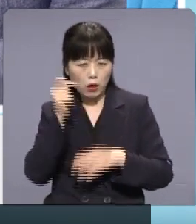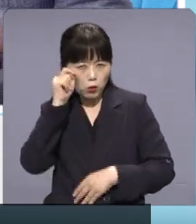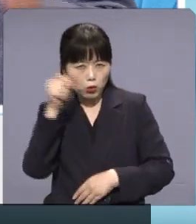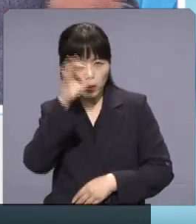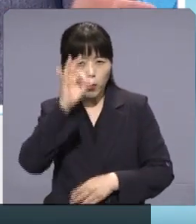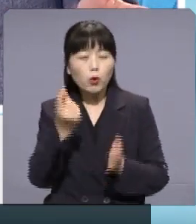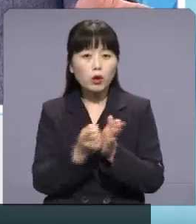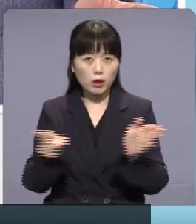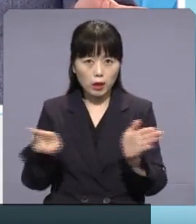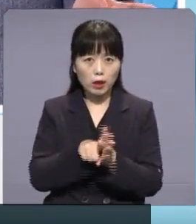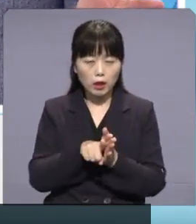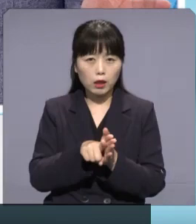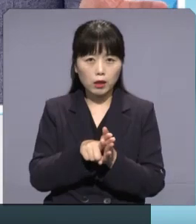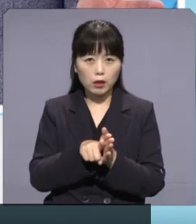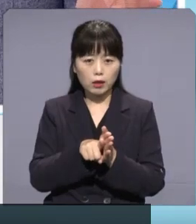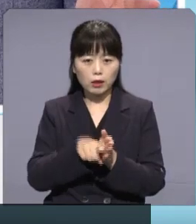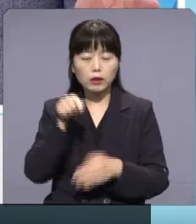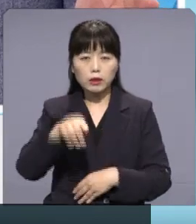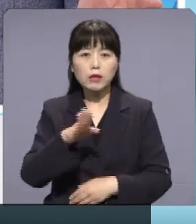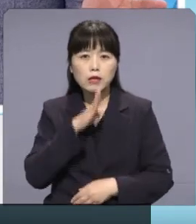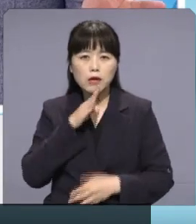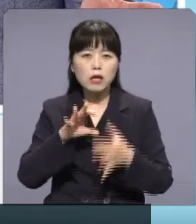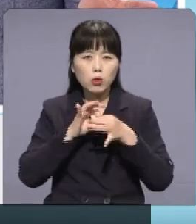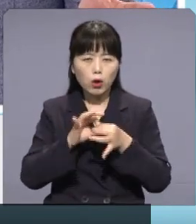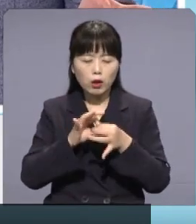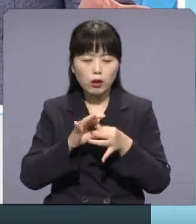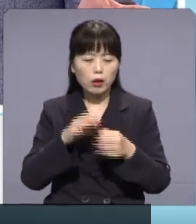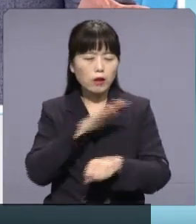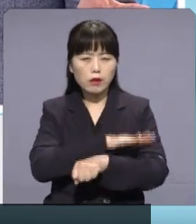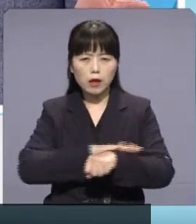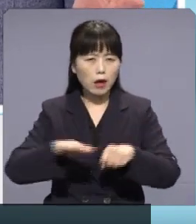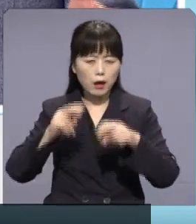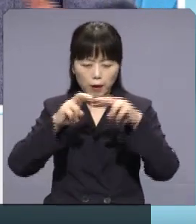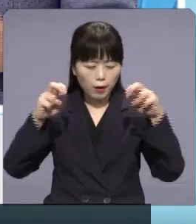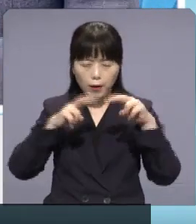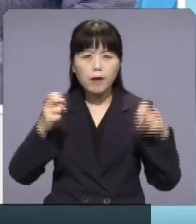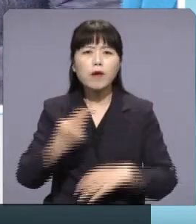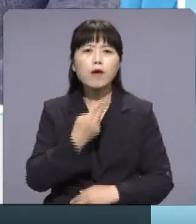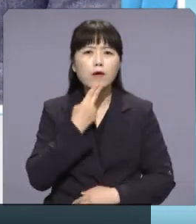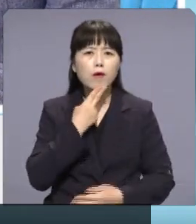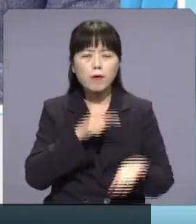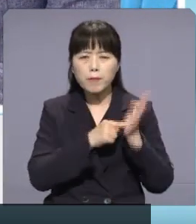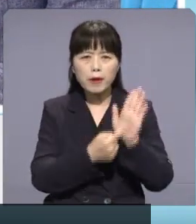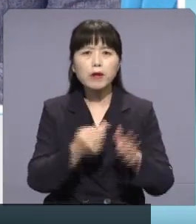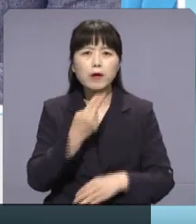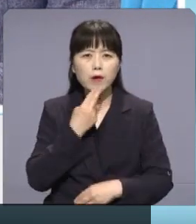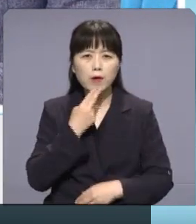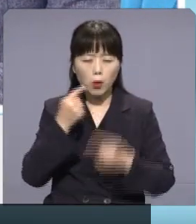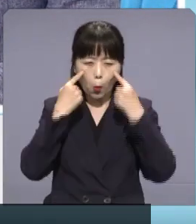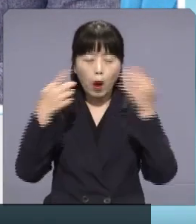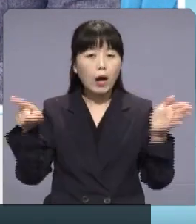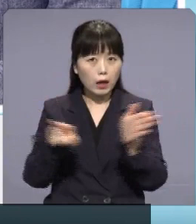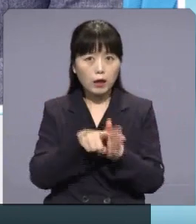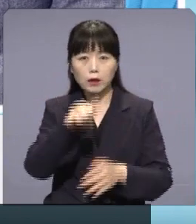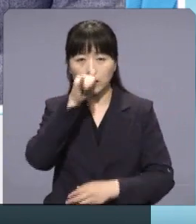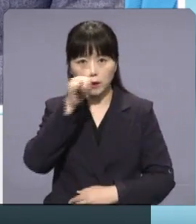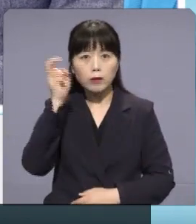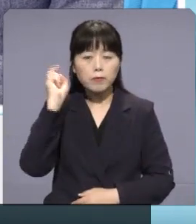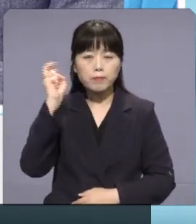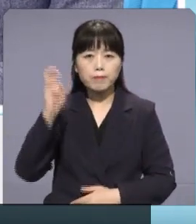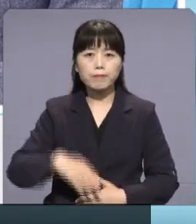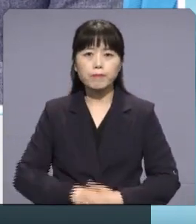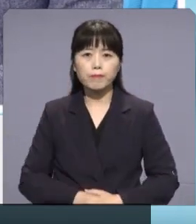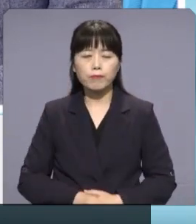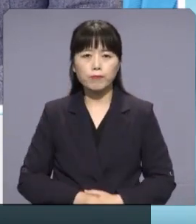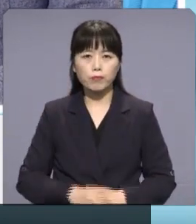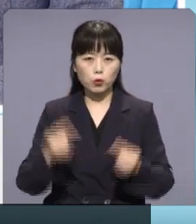위해서 이 부분에 대해서 사실관계를 제대로 밝히지 않았다라는 그러한 어떤 확신이 좀 있지 않을까라는 생각이 들어요.